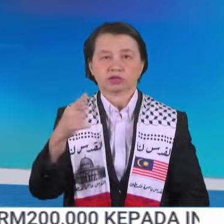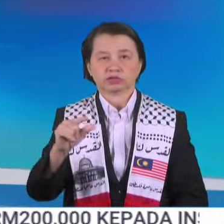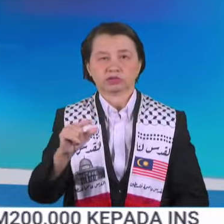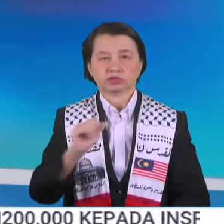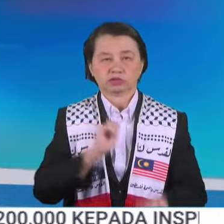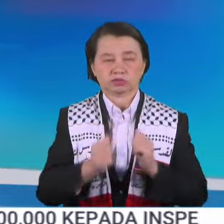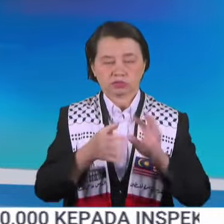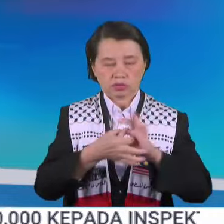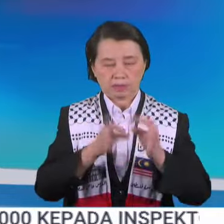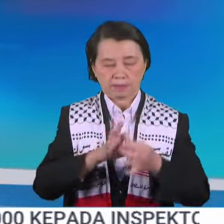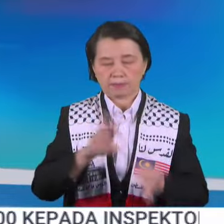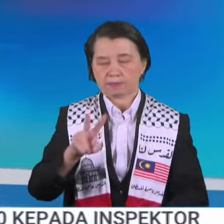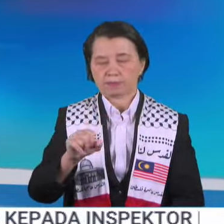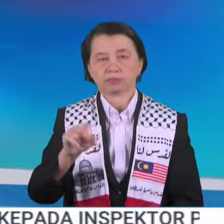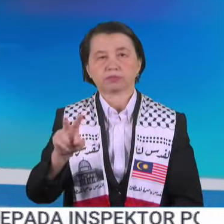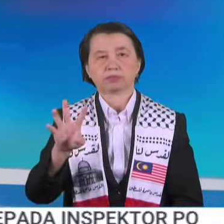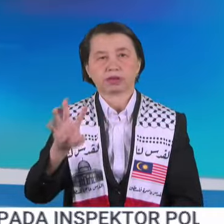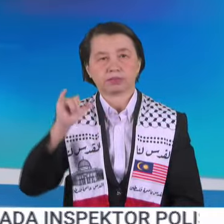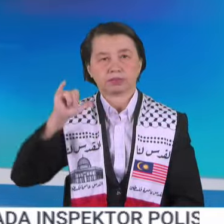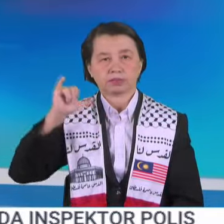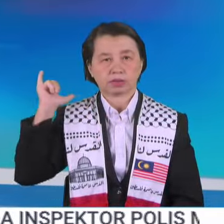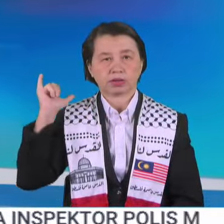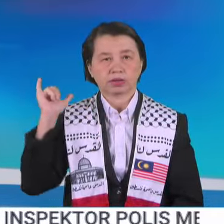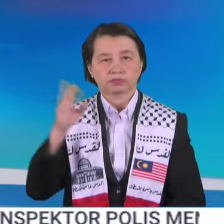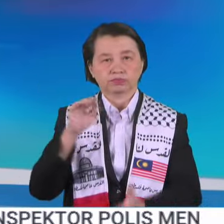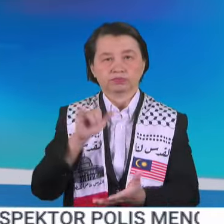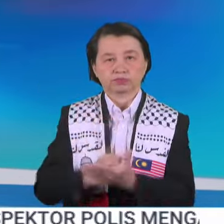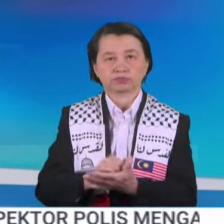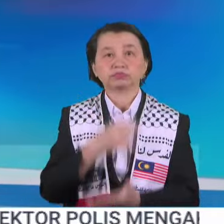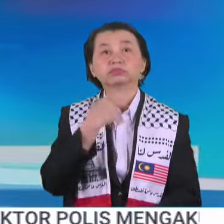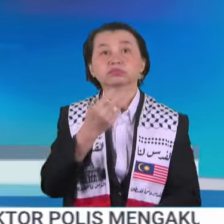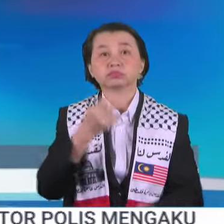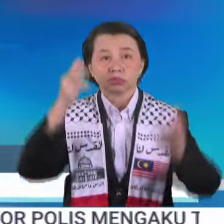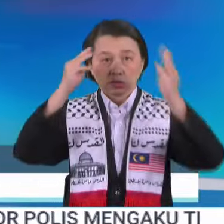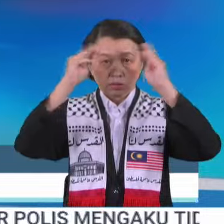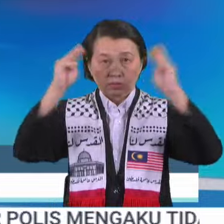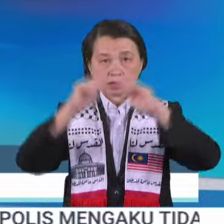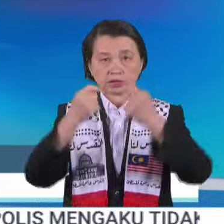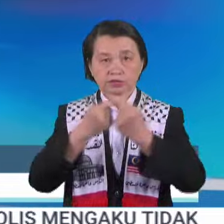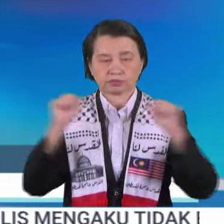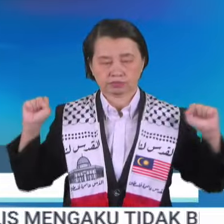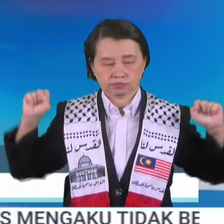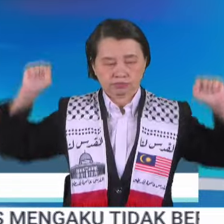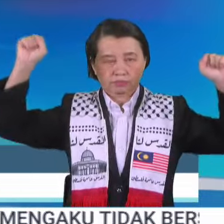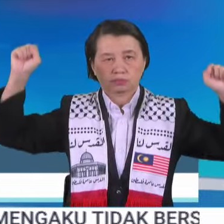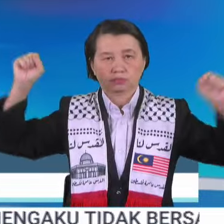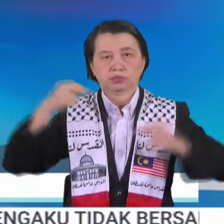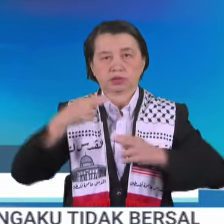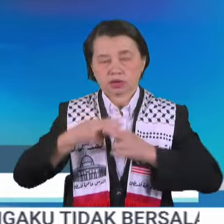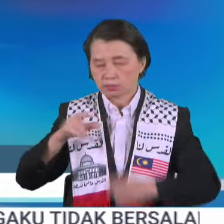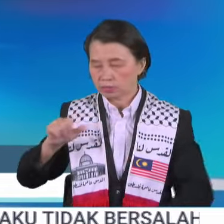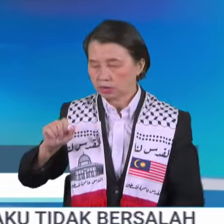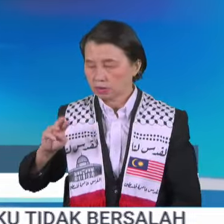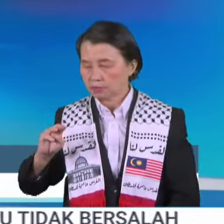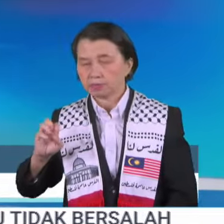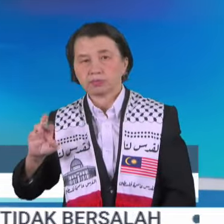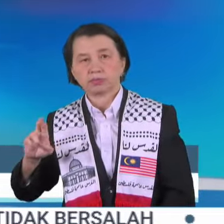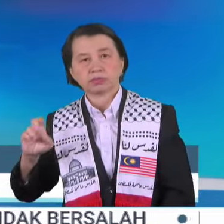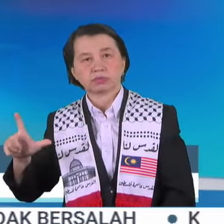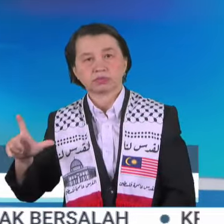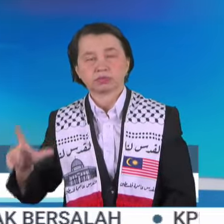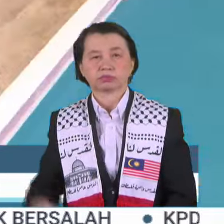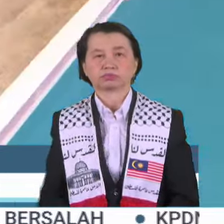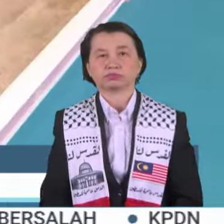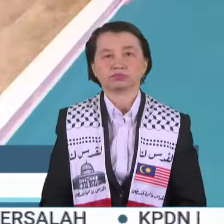temasya Olimpik Paris 2024 semalam. Keyakinan itu disuarakan pengurus pasukan angkat berat Malaysia, Amirul Hamizan Ibrahim.